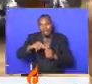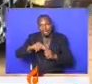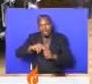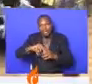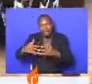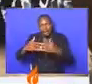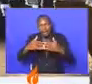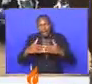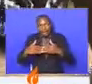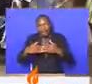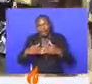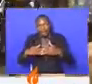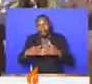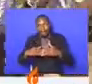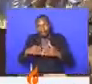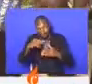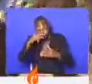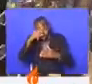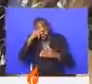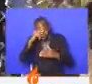Amerika